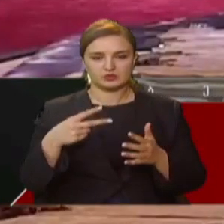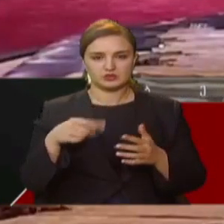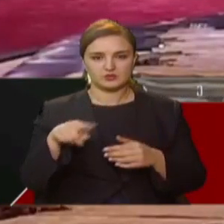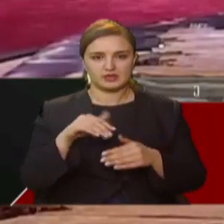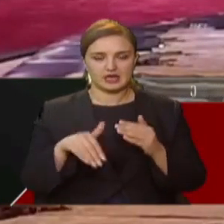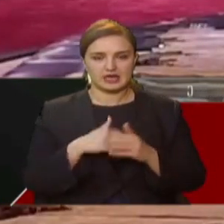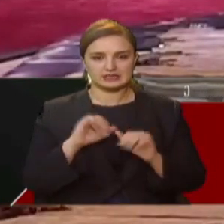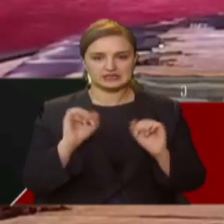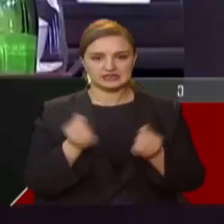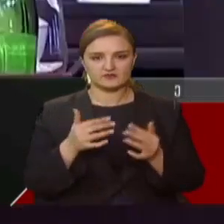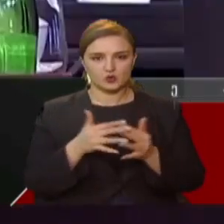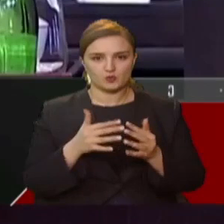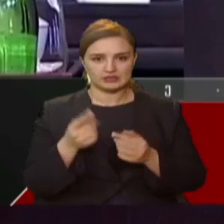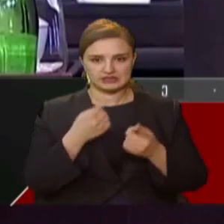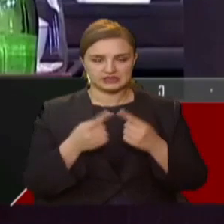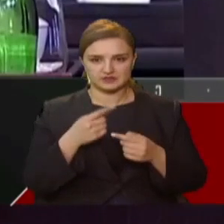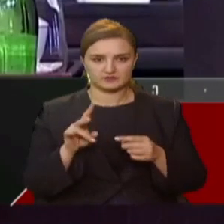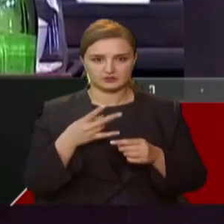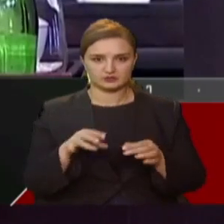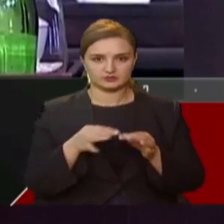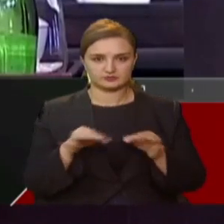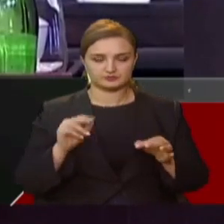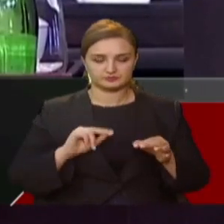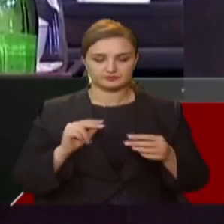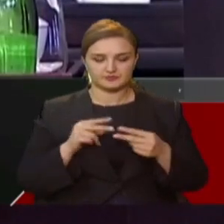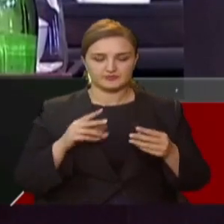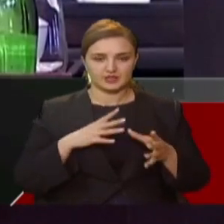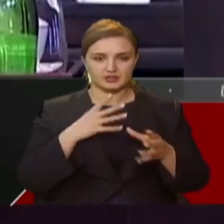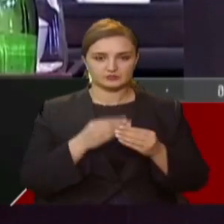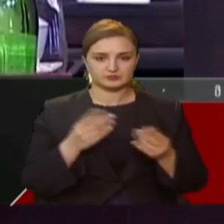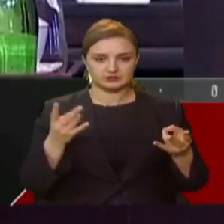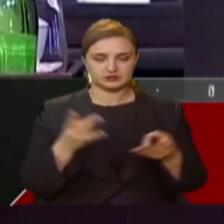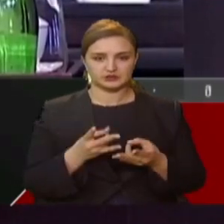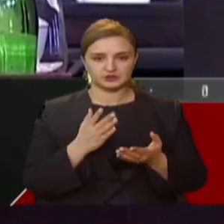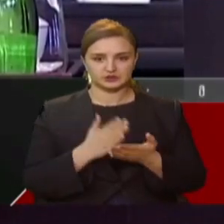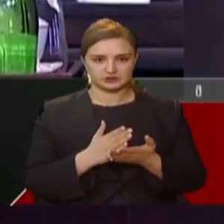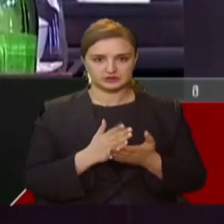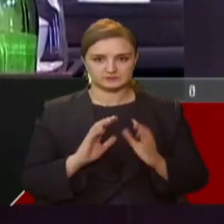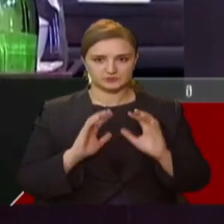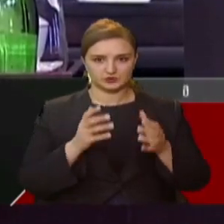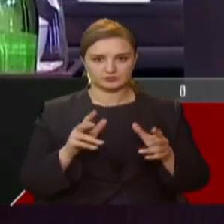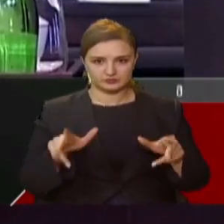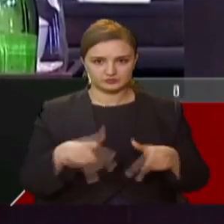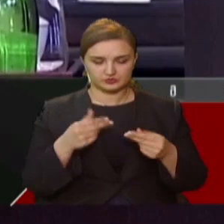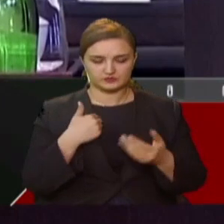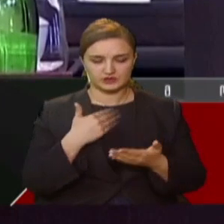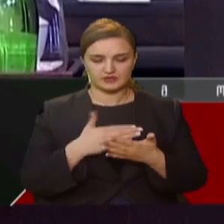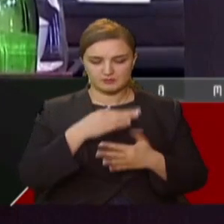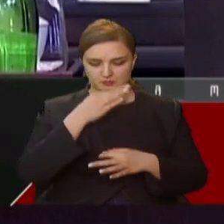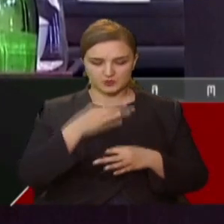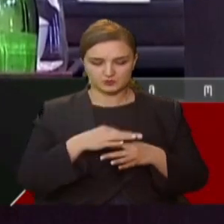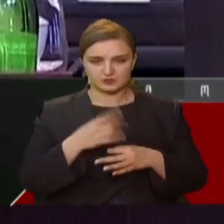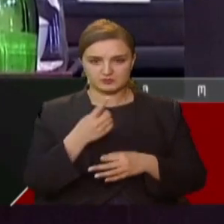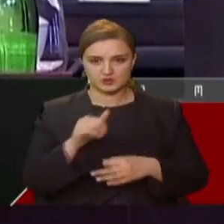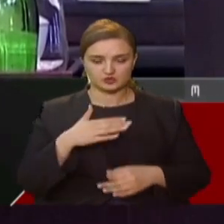tsivi omi ar unda daushvas. Chveni tanapshromloba zalyan saqiroa msoplios gadasarchenat. Chven qolas gvaqs pasukhisgebloba aramkholo